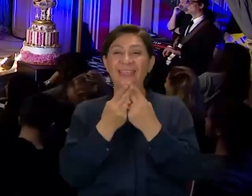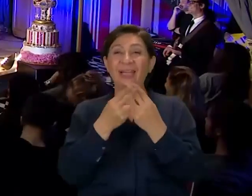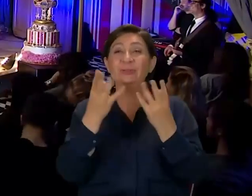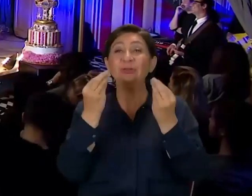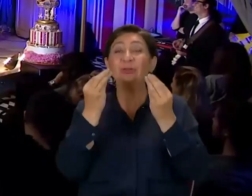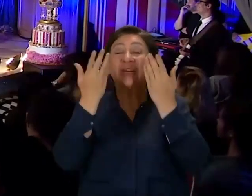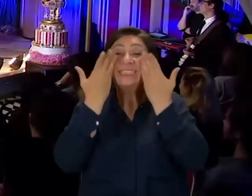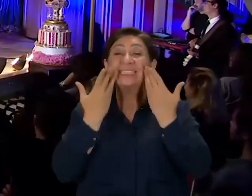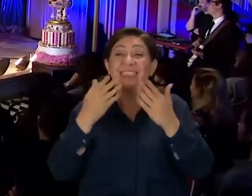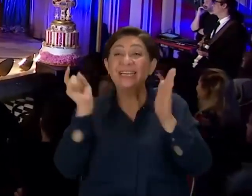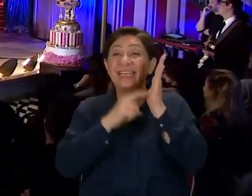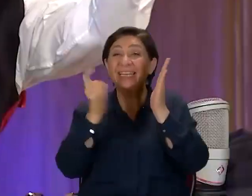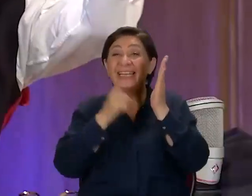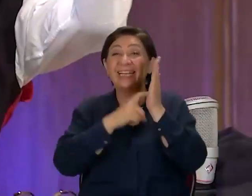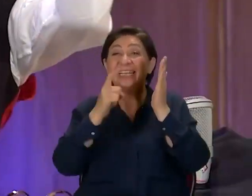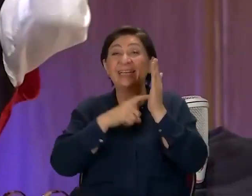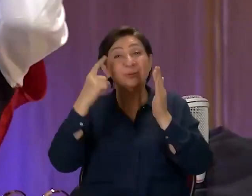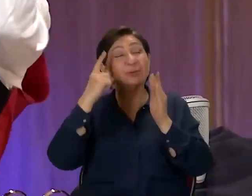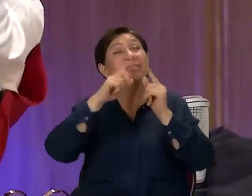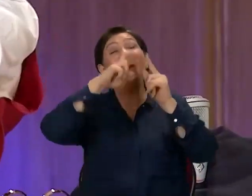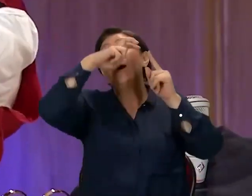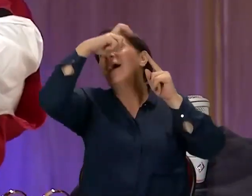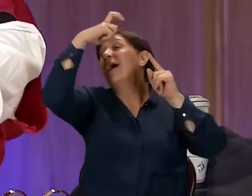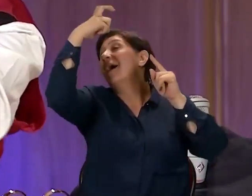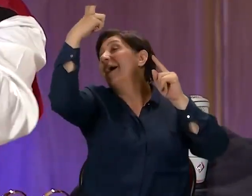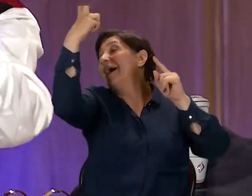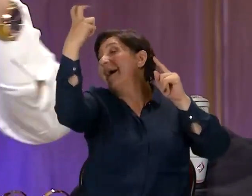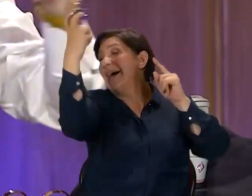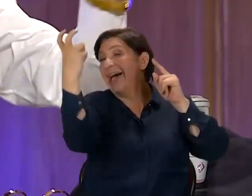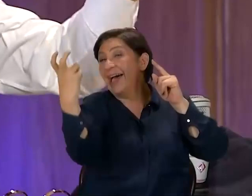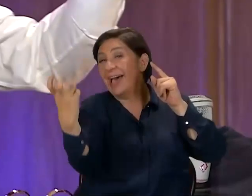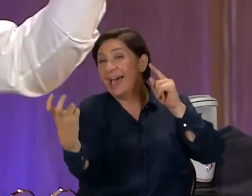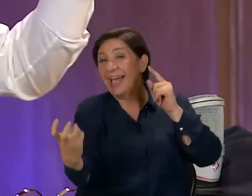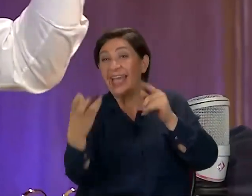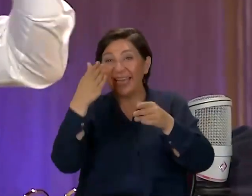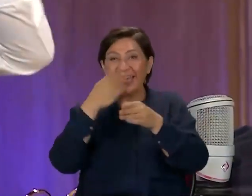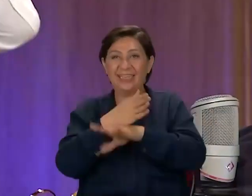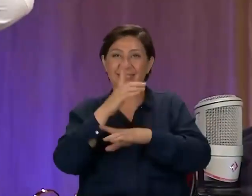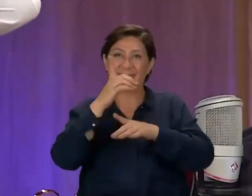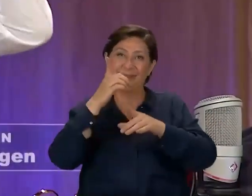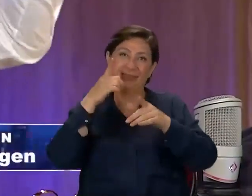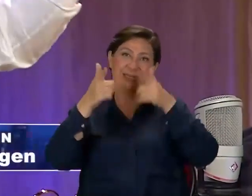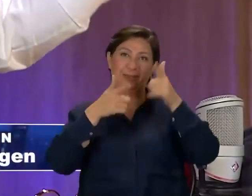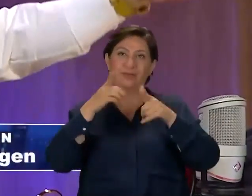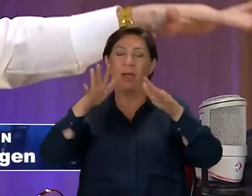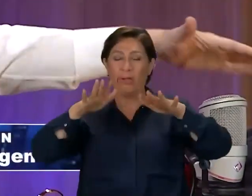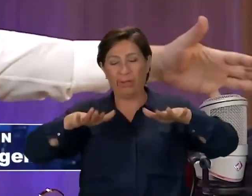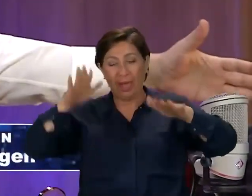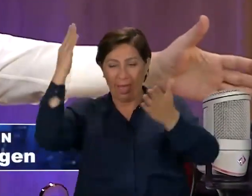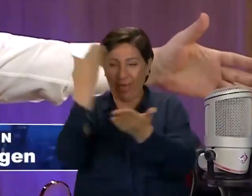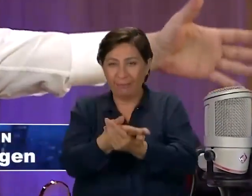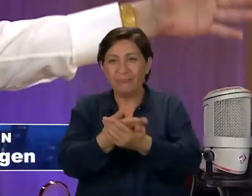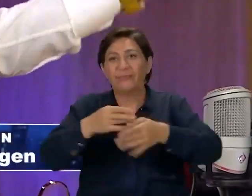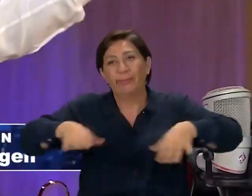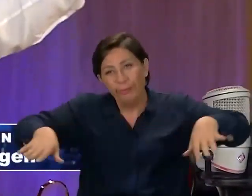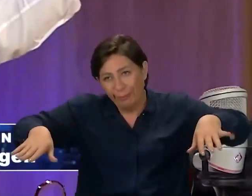bütün dünyada çok izlenir. Senin düşüyorsun sen böyle metrelerce. Yani tam gerçekçi bir klip. Ve salça oluyorsun en aşağıda